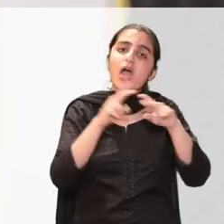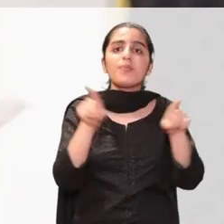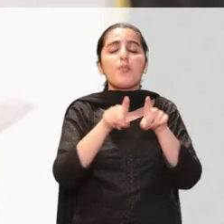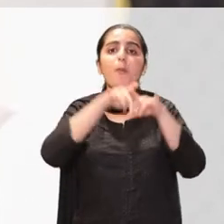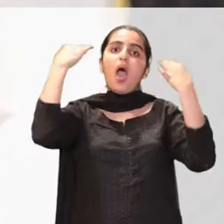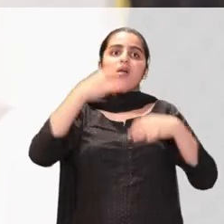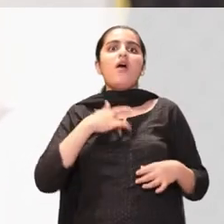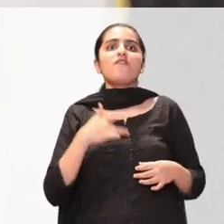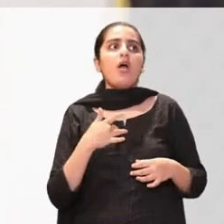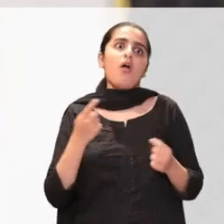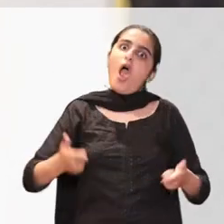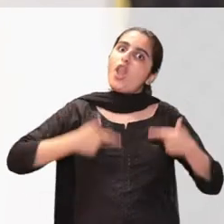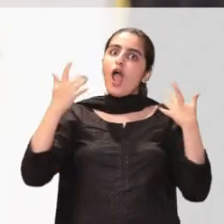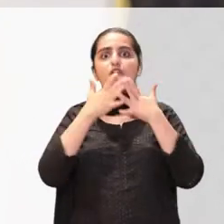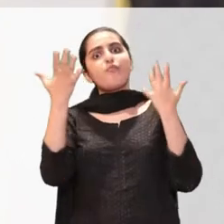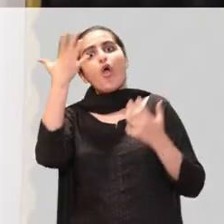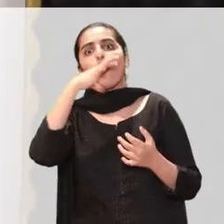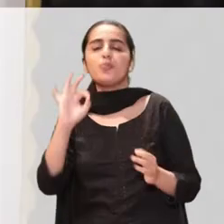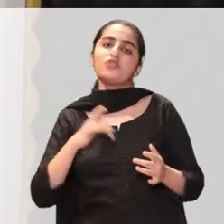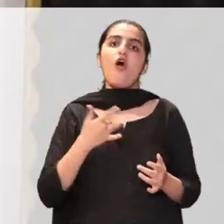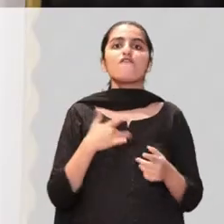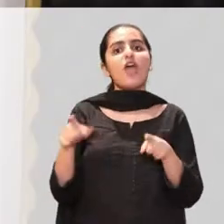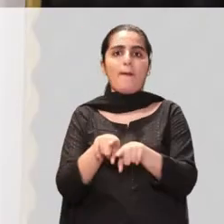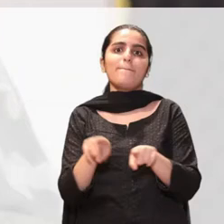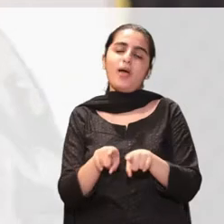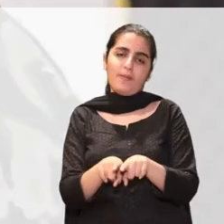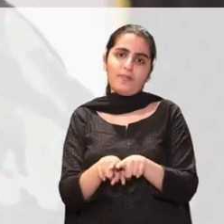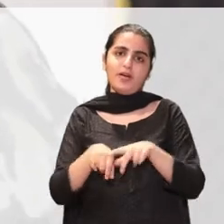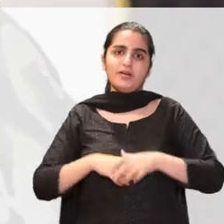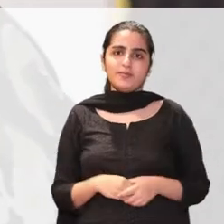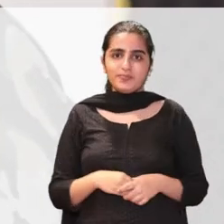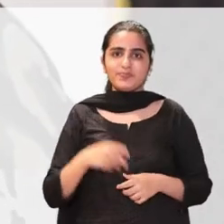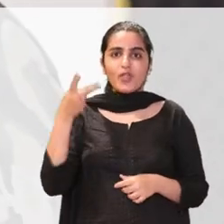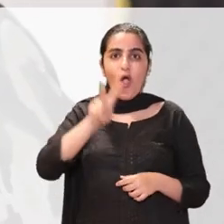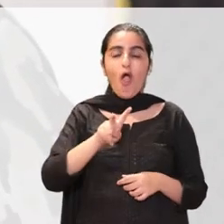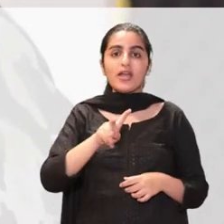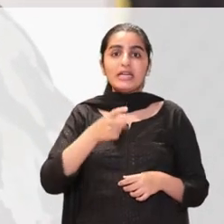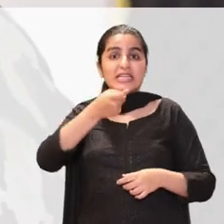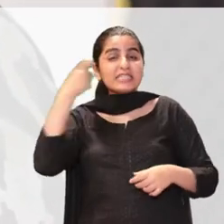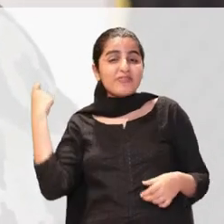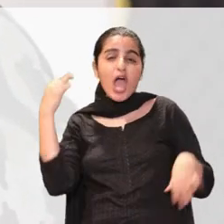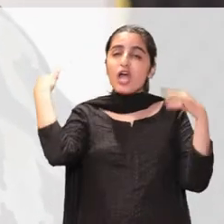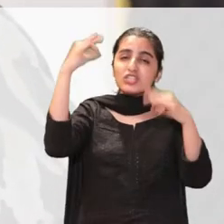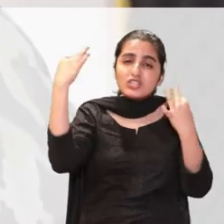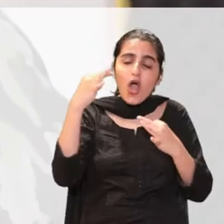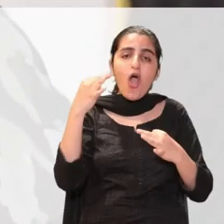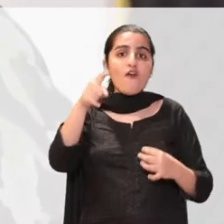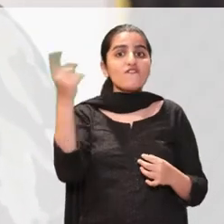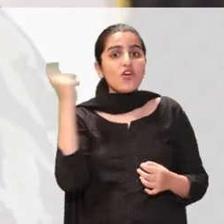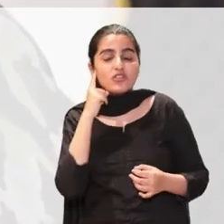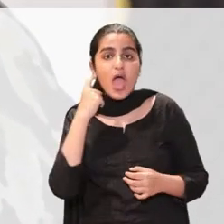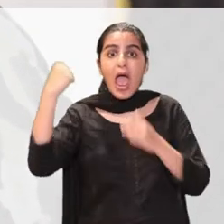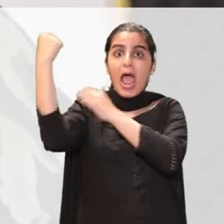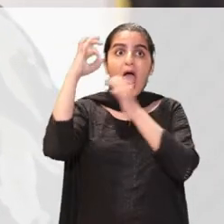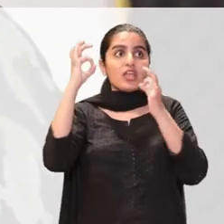एनर्जेटिक है तो आप सुन्न सरस्वती कव्वाली सुनने व बड़ा अच्छा फील करेंगे तो एग्जाम करीब 400 तरफ और वह कैसे तारों स्मृति और फिर आप